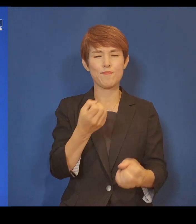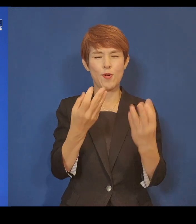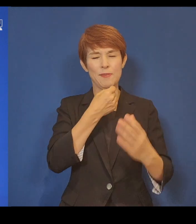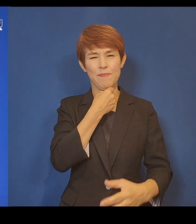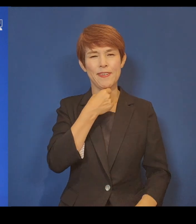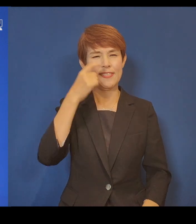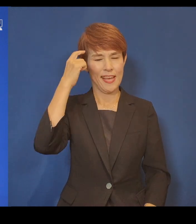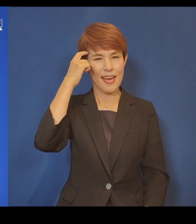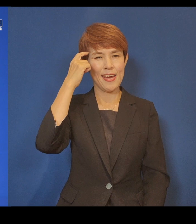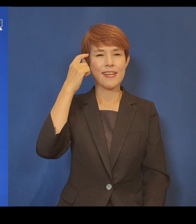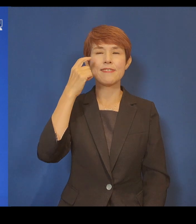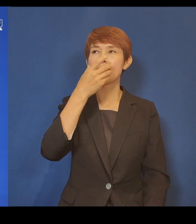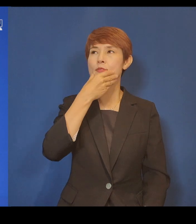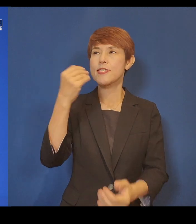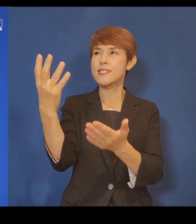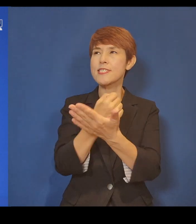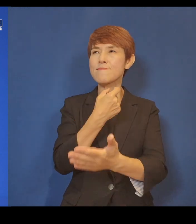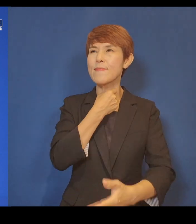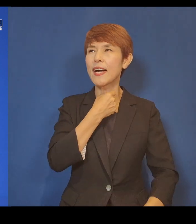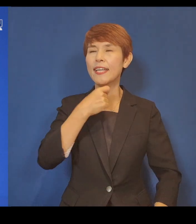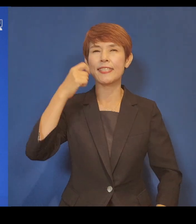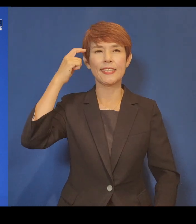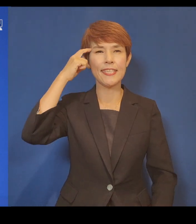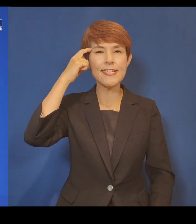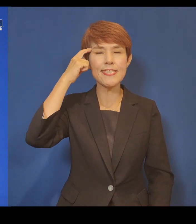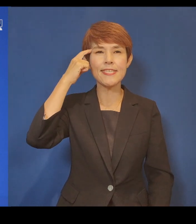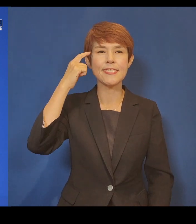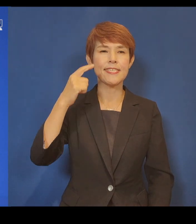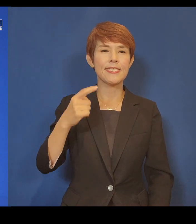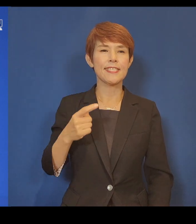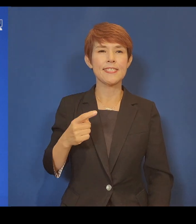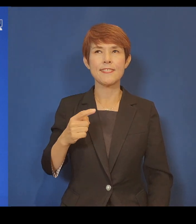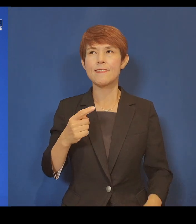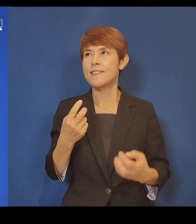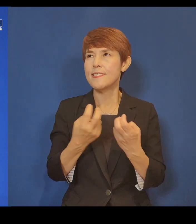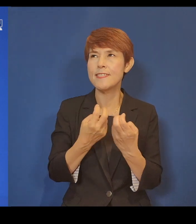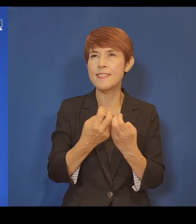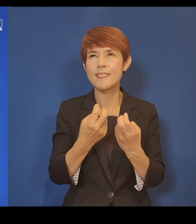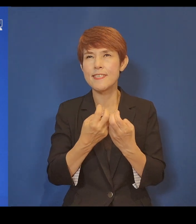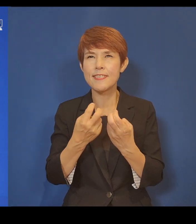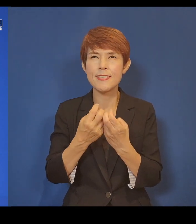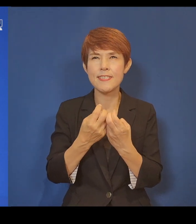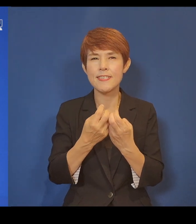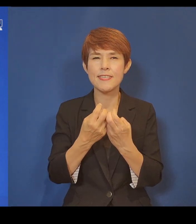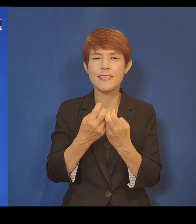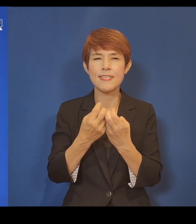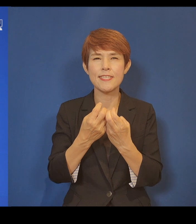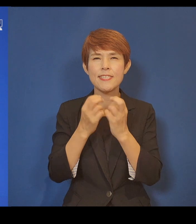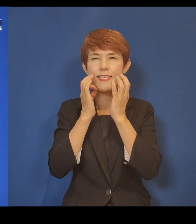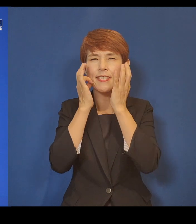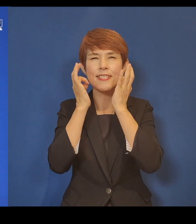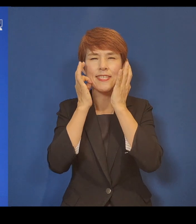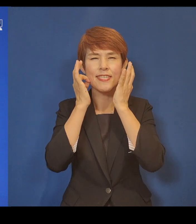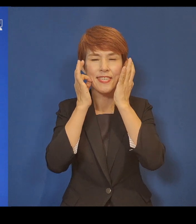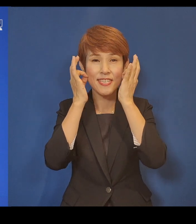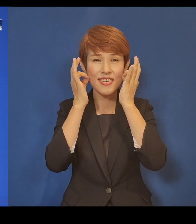그래서 스스로 하나님의 복을 빼앗으려고, 내가 큰 일과 감당하지 못할 놀라운 일을